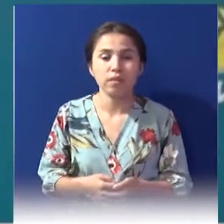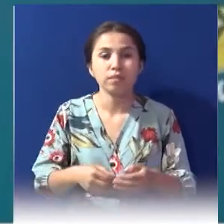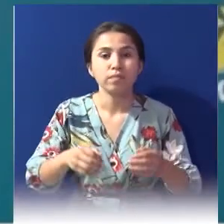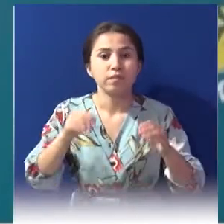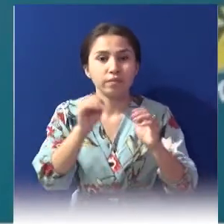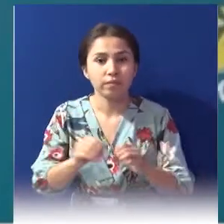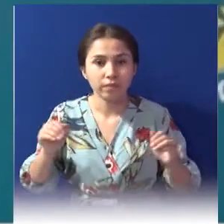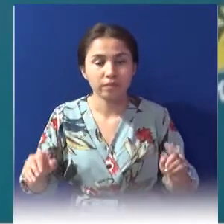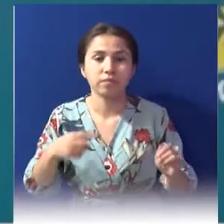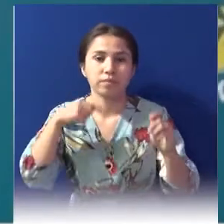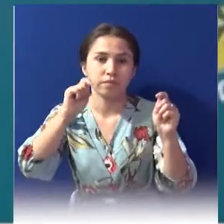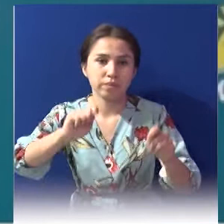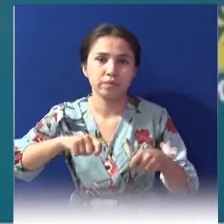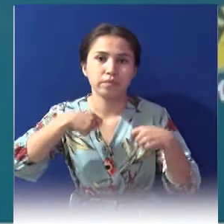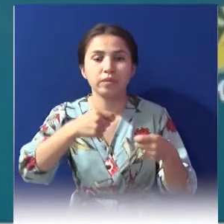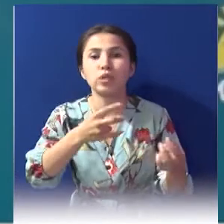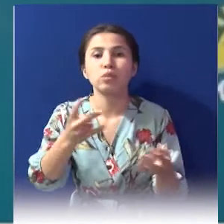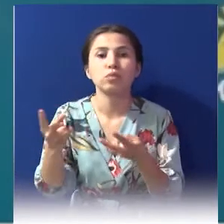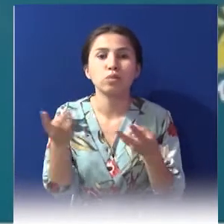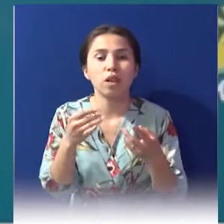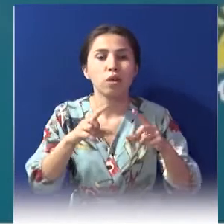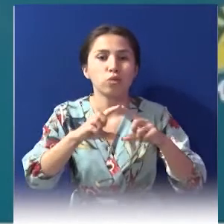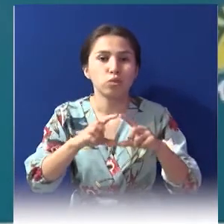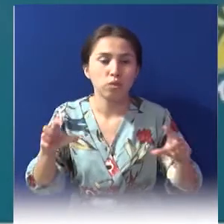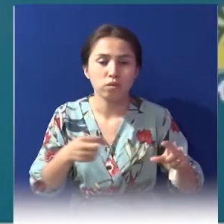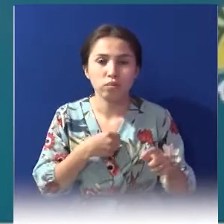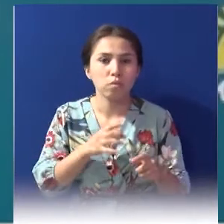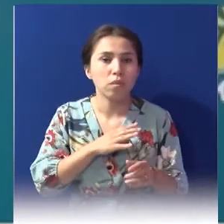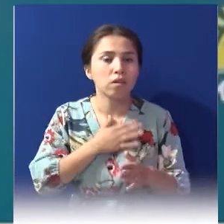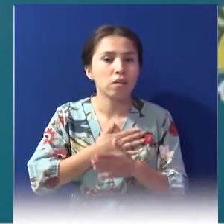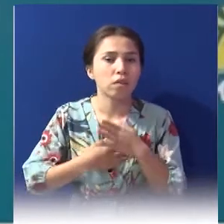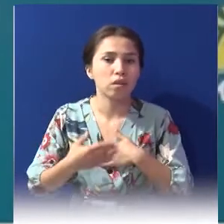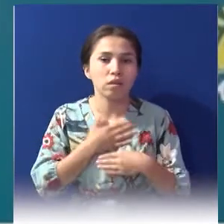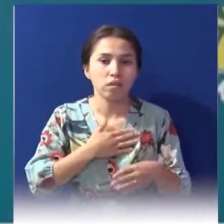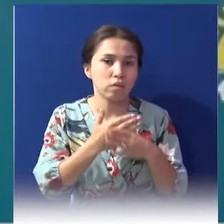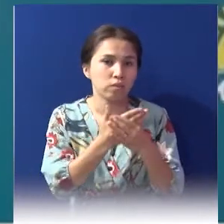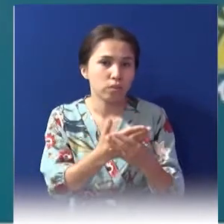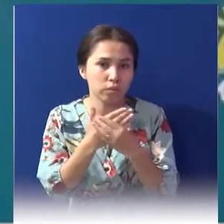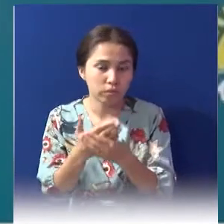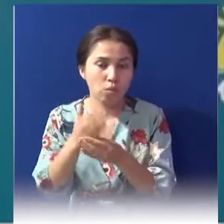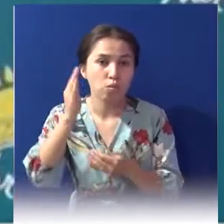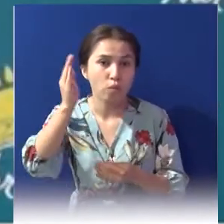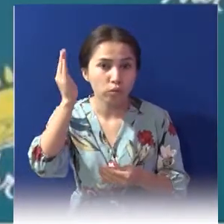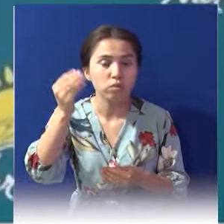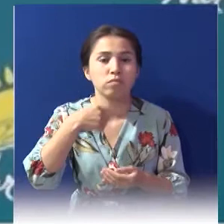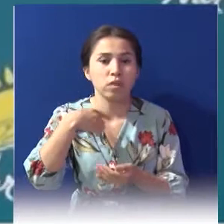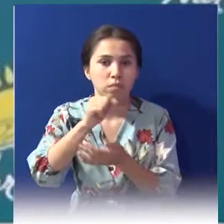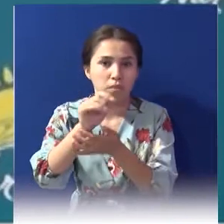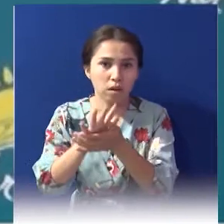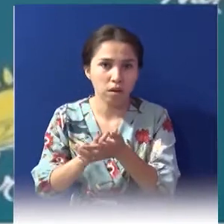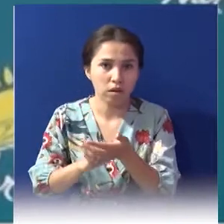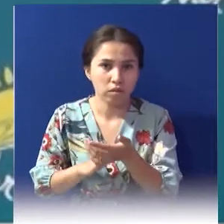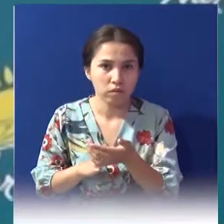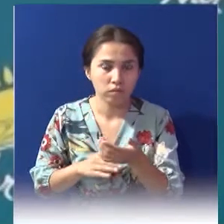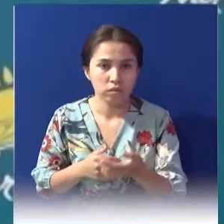Детям из 10 семей мы передали все необходимое для школы. Мы были рады оказать помощь этим людям. В будущем мы будем